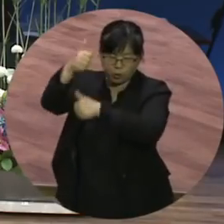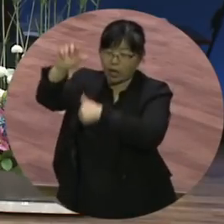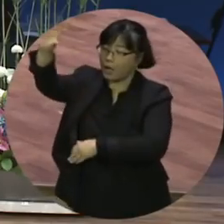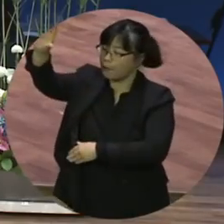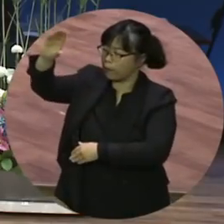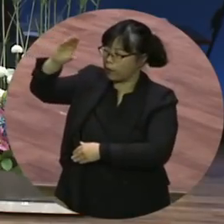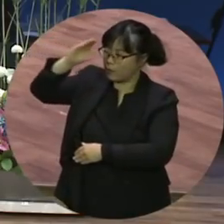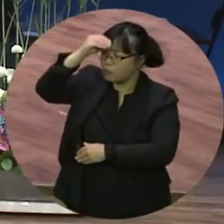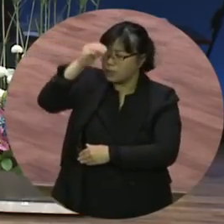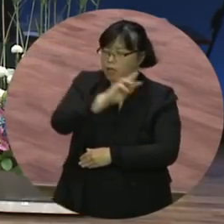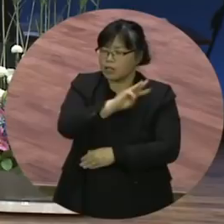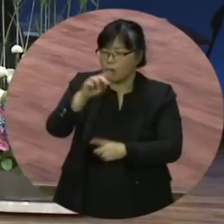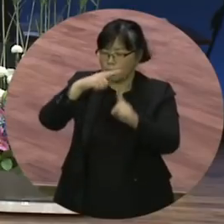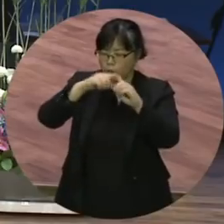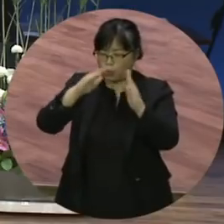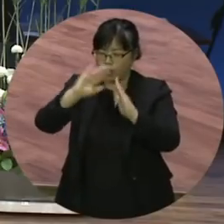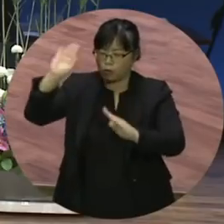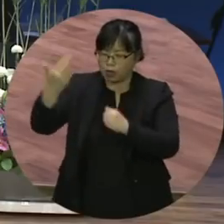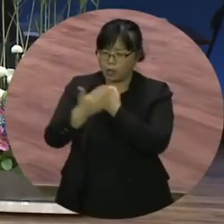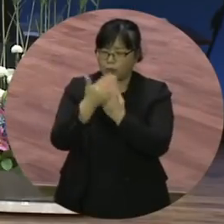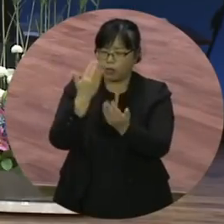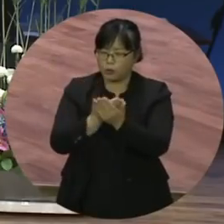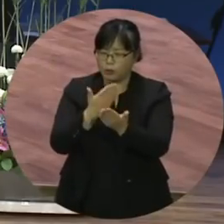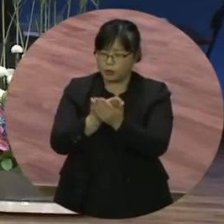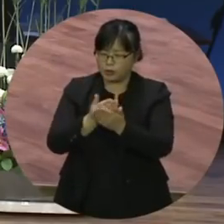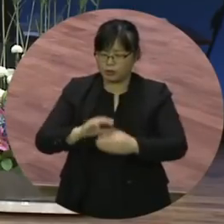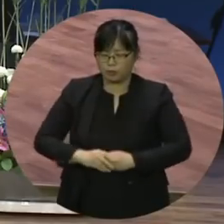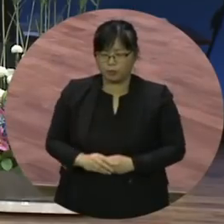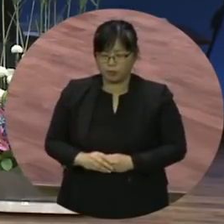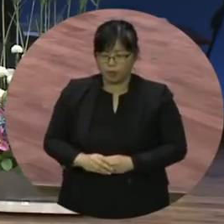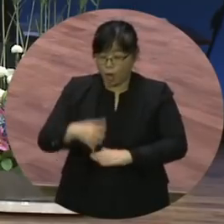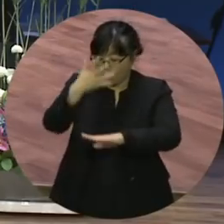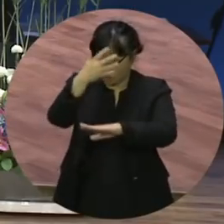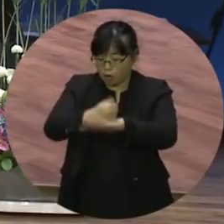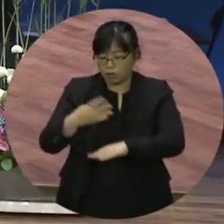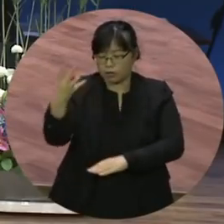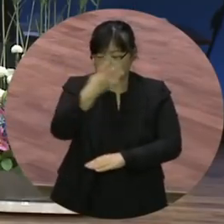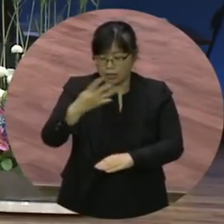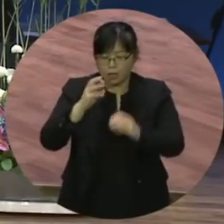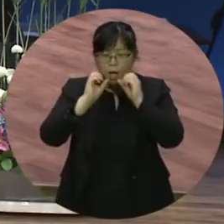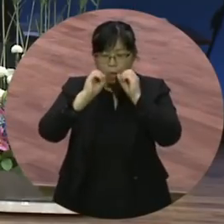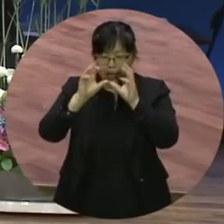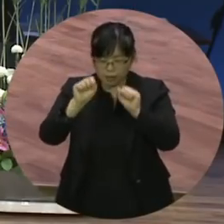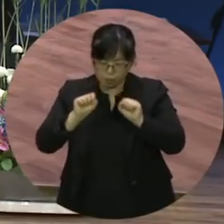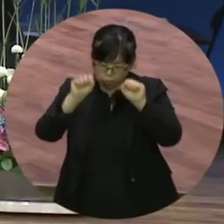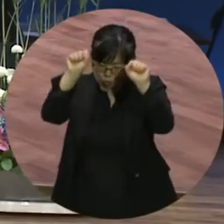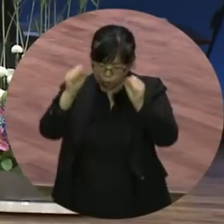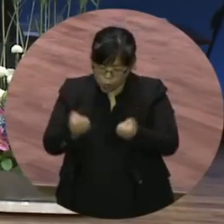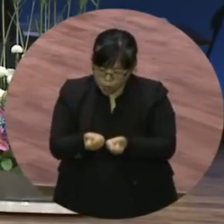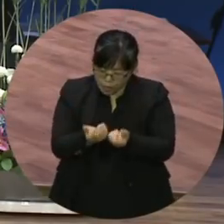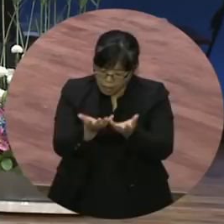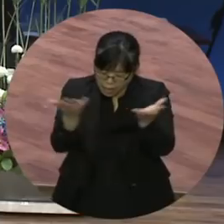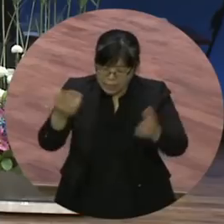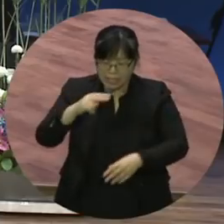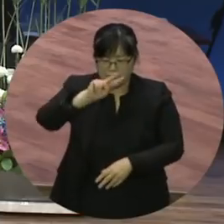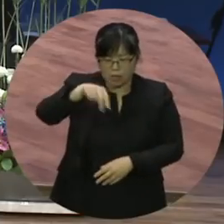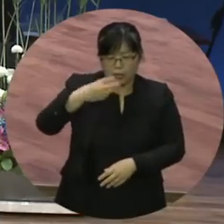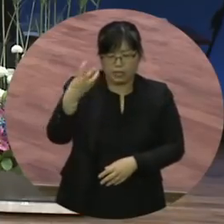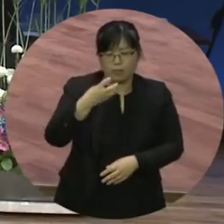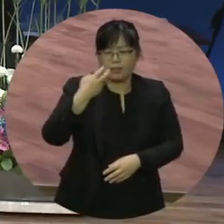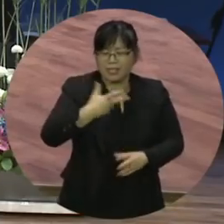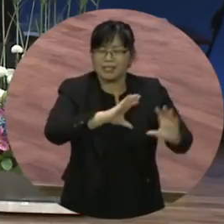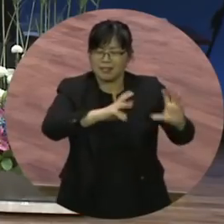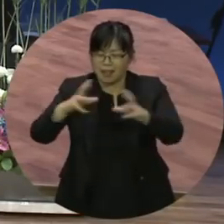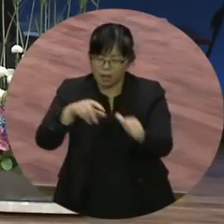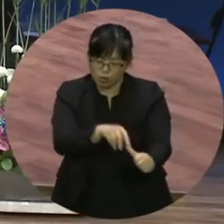하여 주시옵소서. 절대 행복이 차고 넘쳐 사천 말씀 운동과 237 나라를 살리게 하여 주시옵소서. 언약의